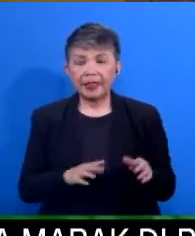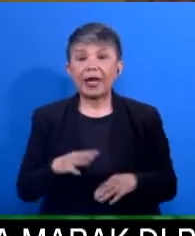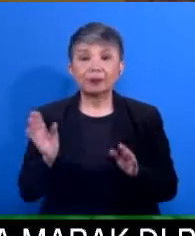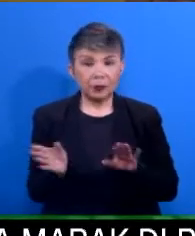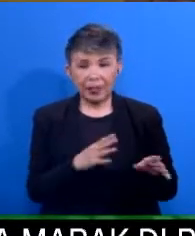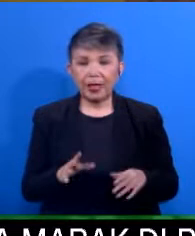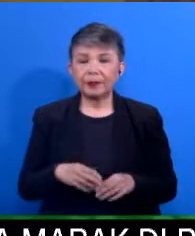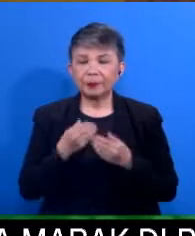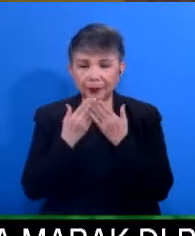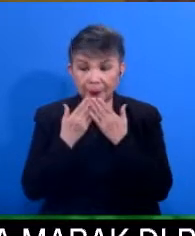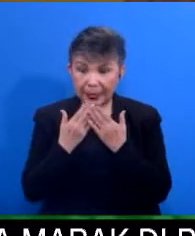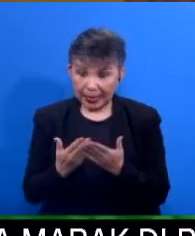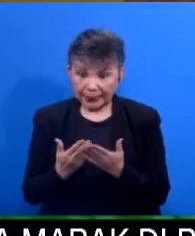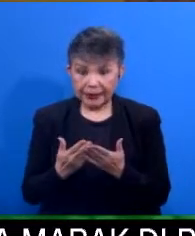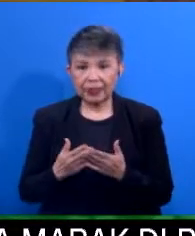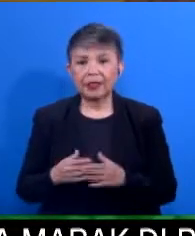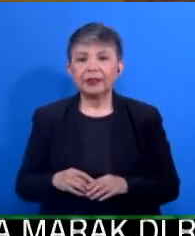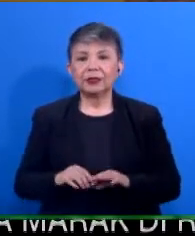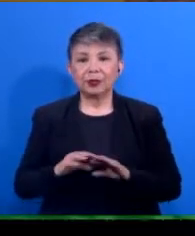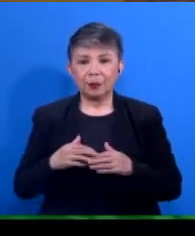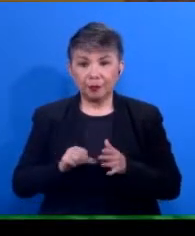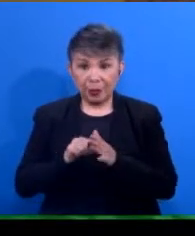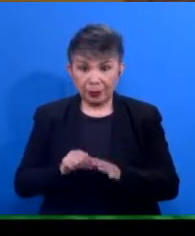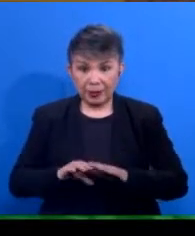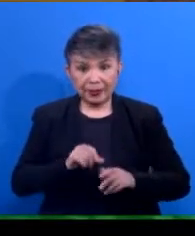memberikan apresiasi atas dedikasinya.